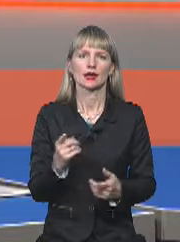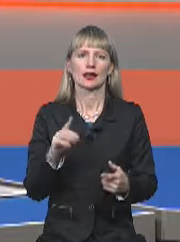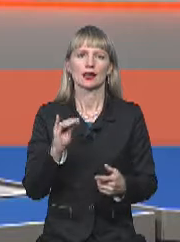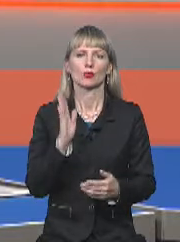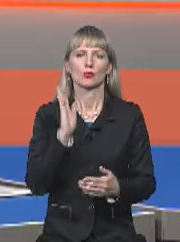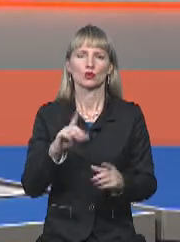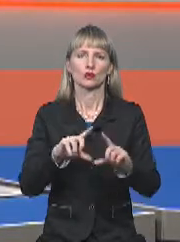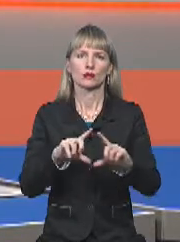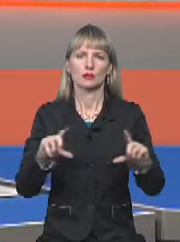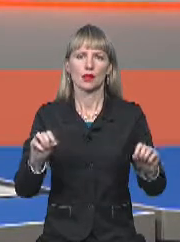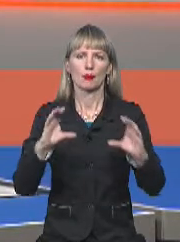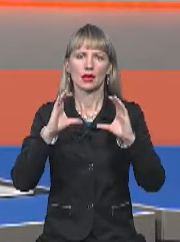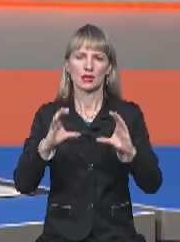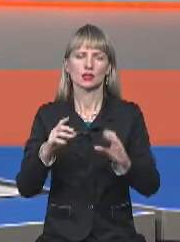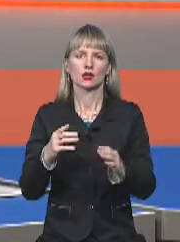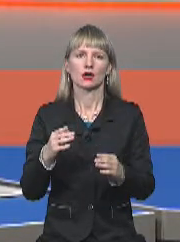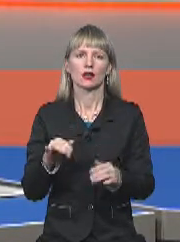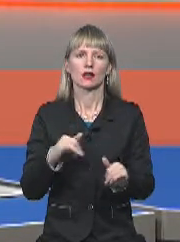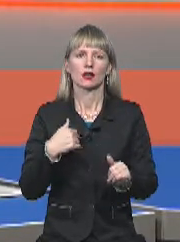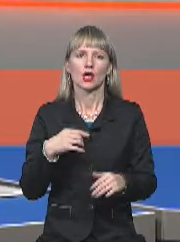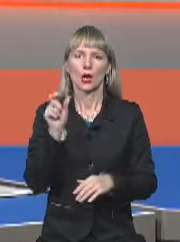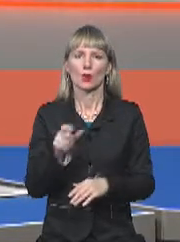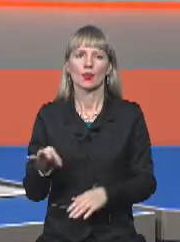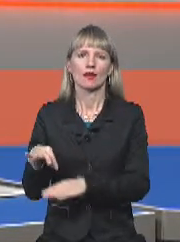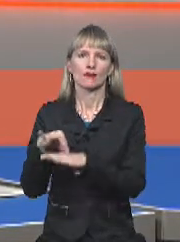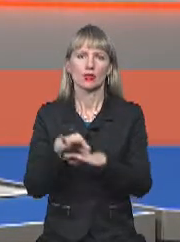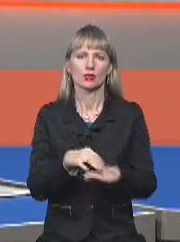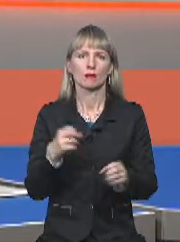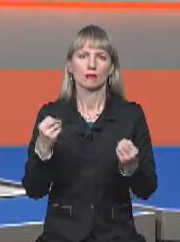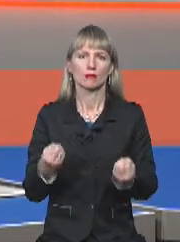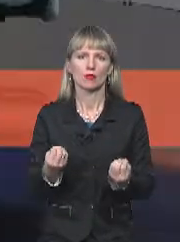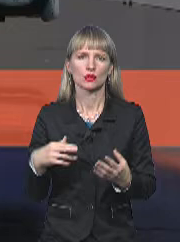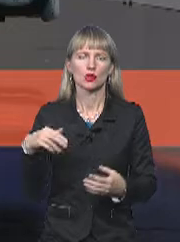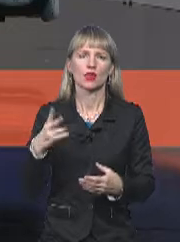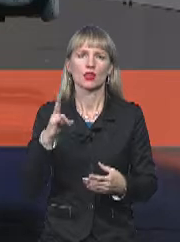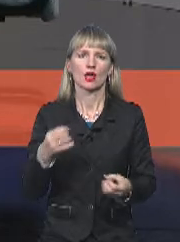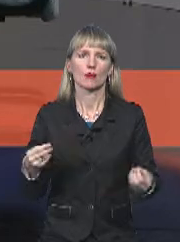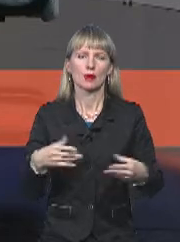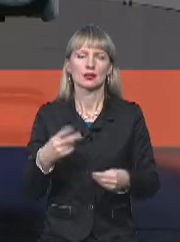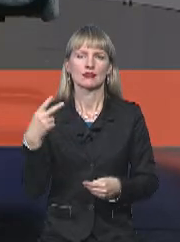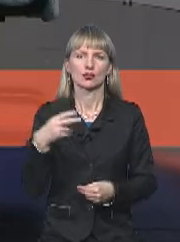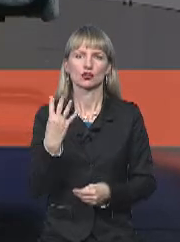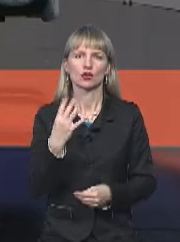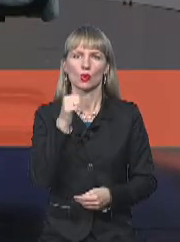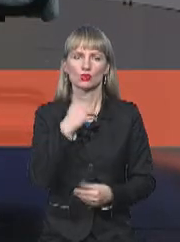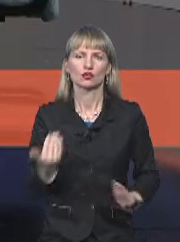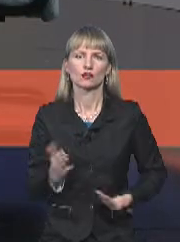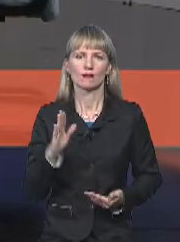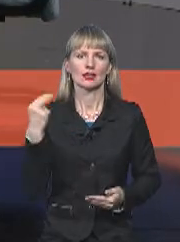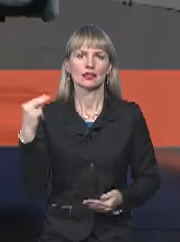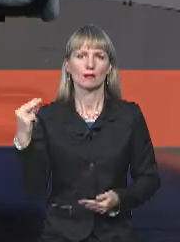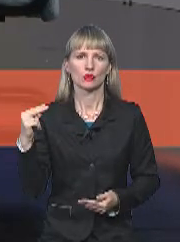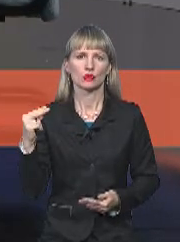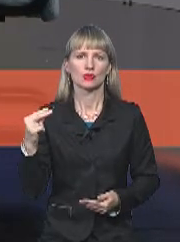вказівки будуть, тому що от я людей водила, я просто заходжу на кооперативи, ну, ми з 2004 року живемо в